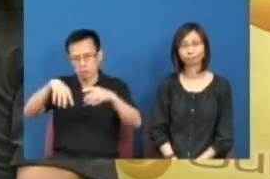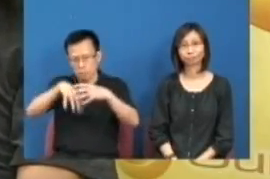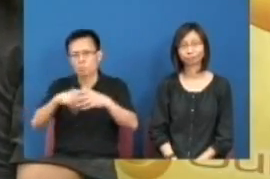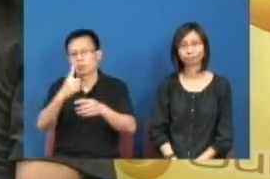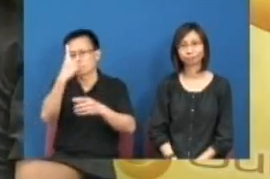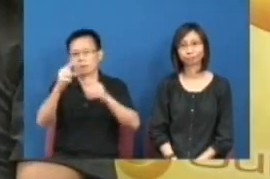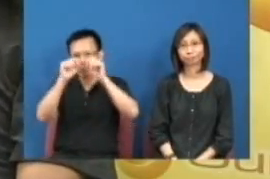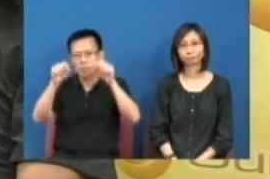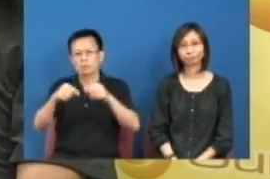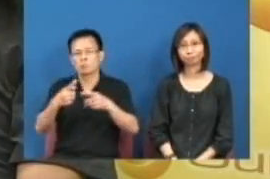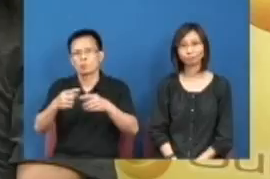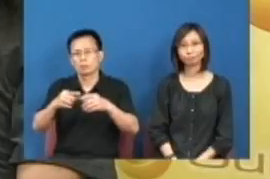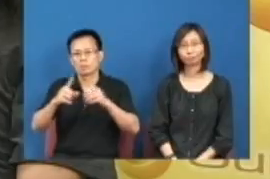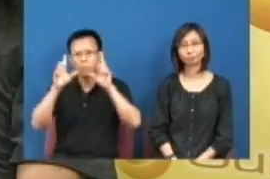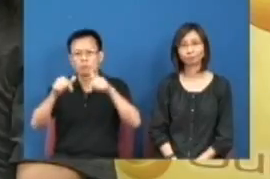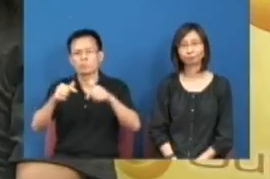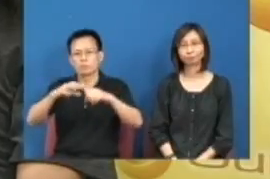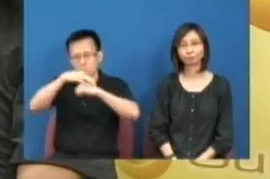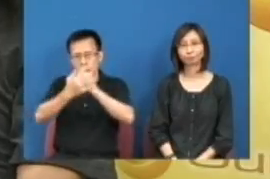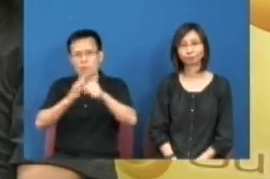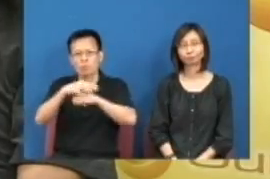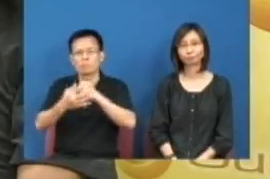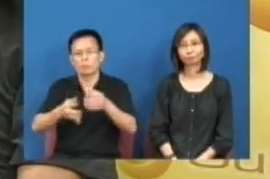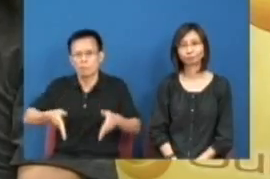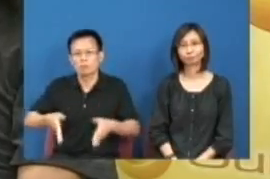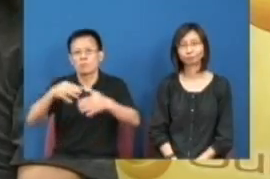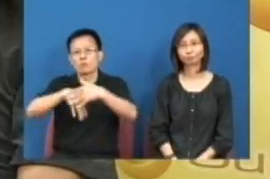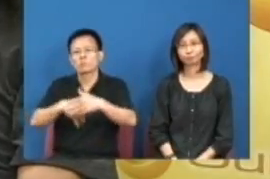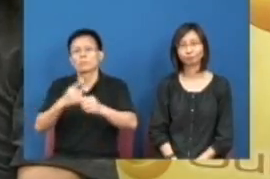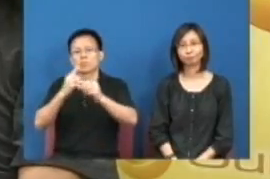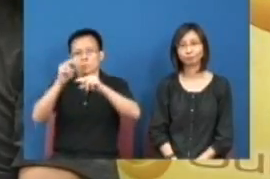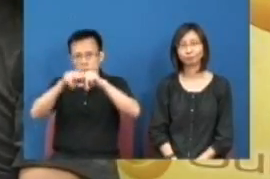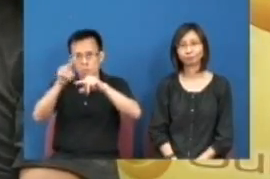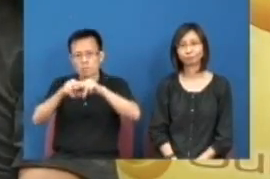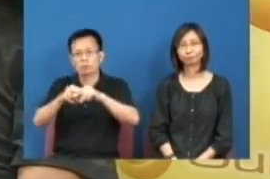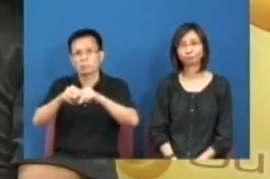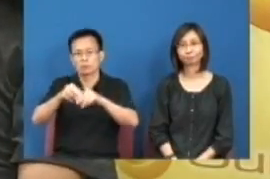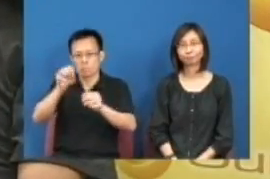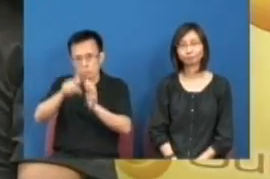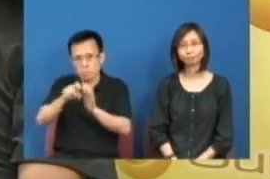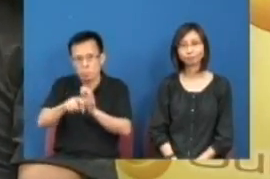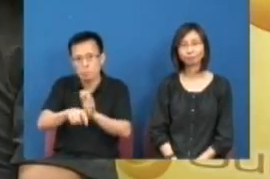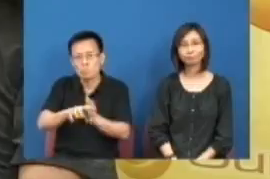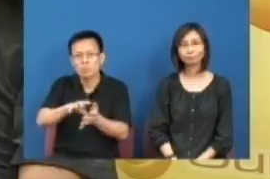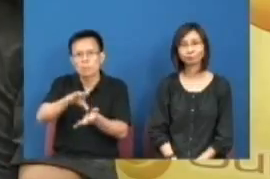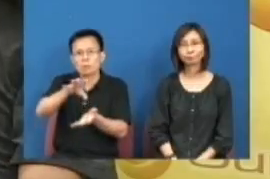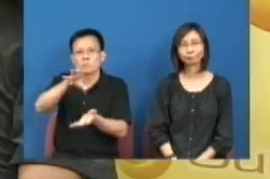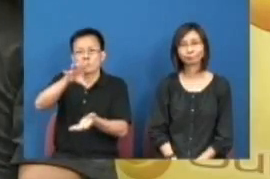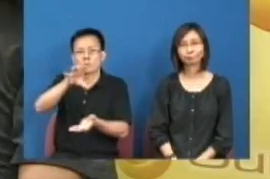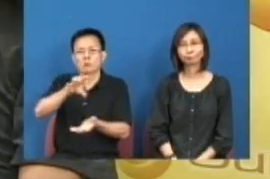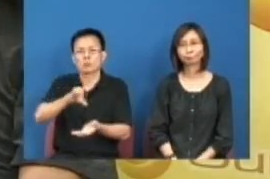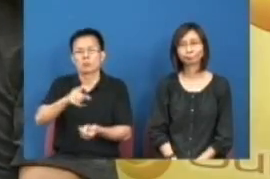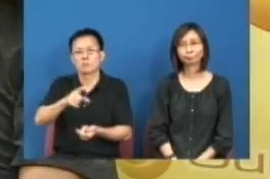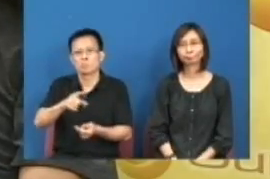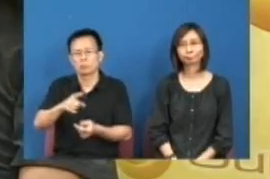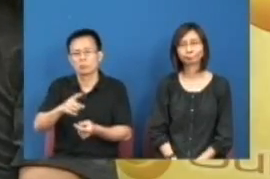回應喺全球化嘅過程裏邊中國累積咗嘅資本